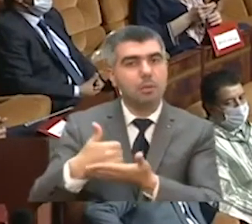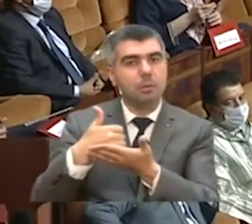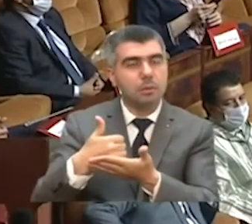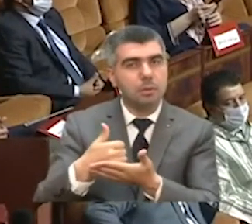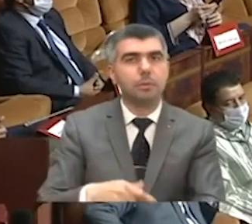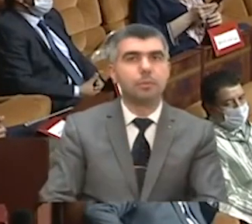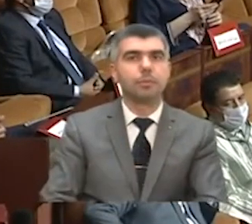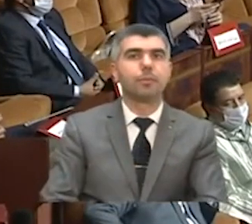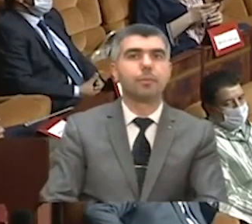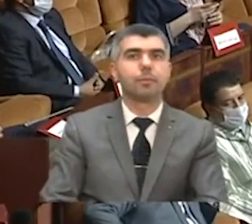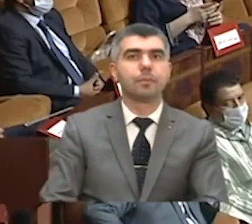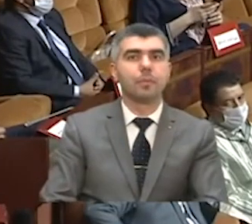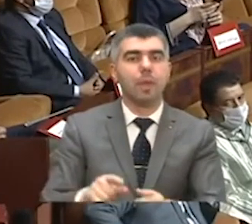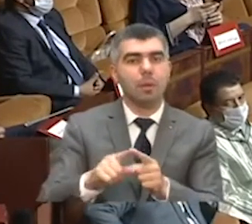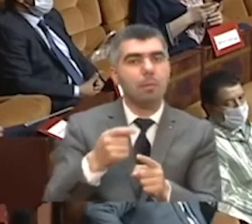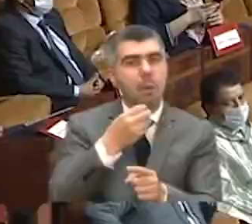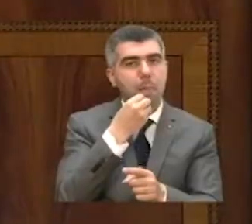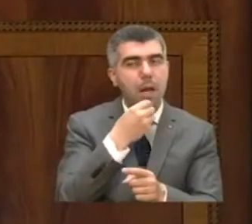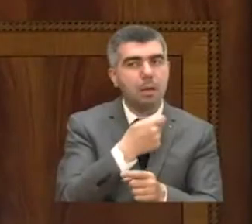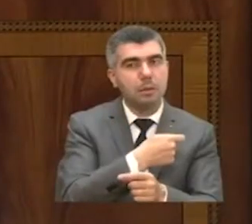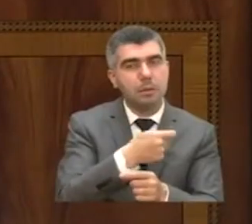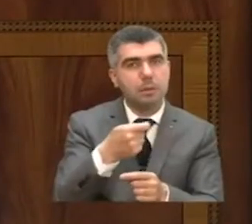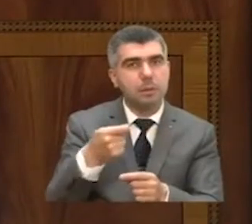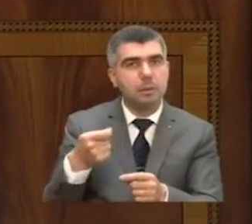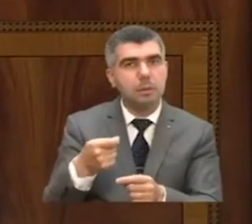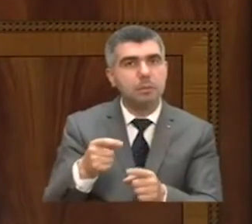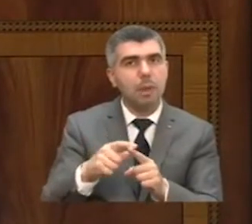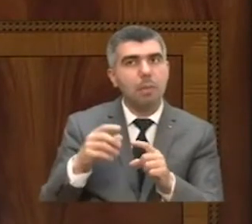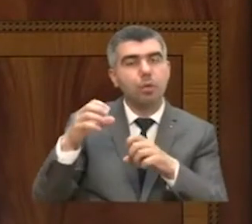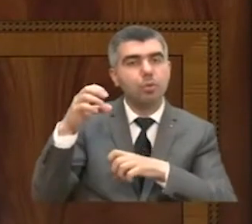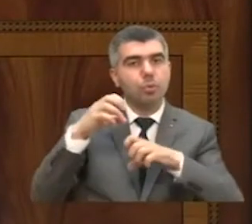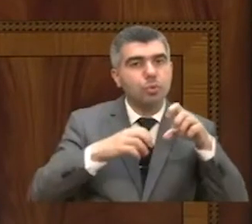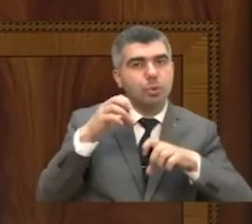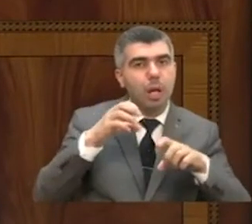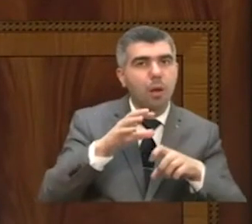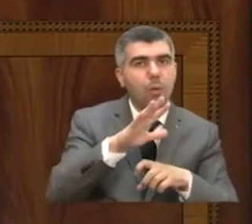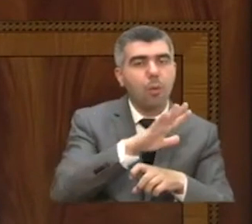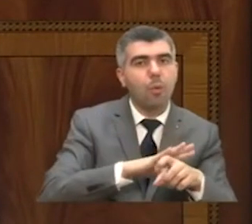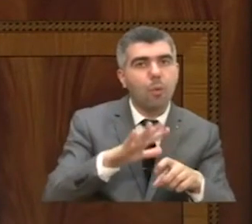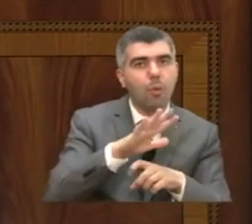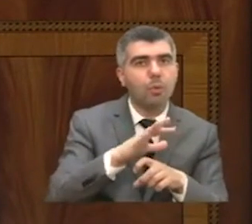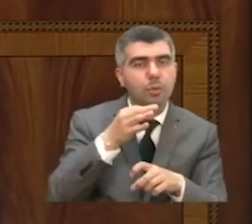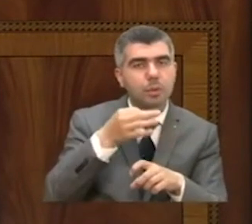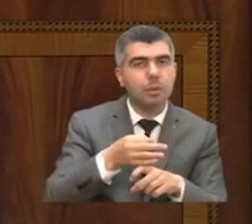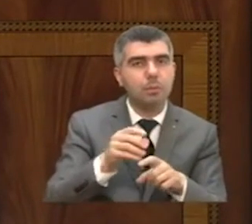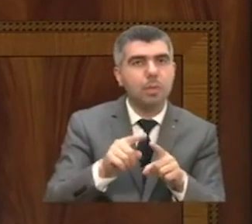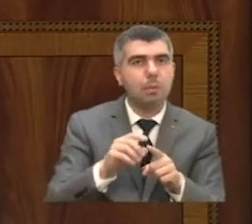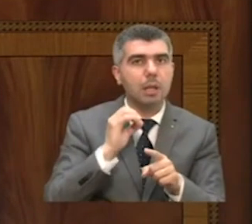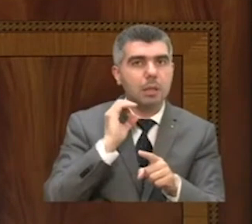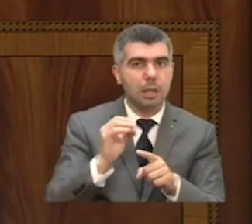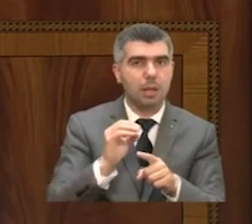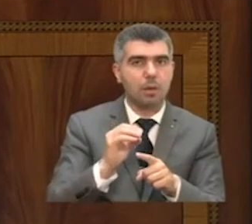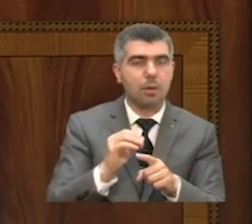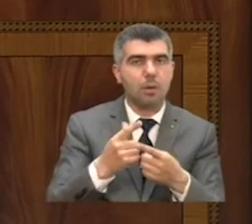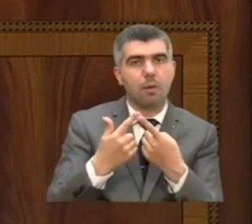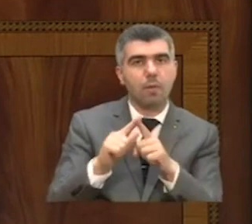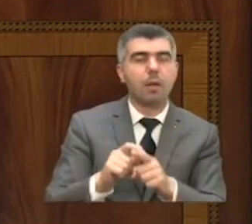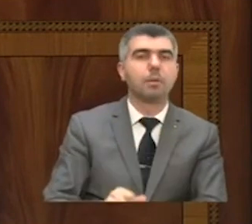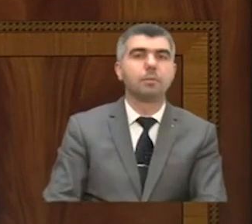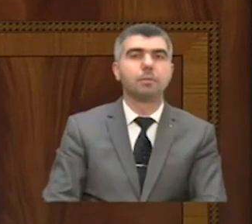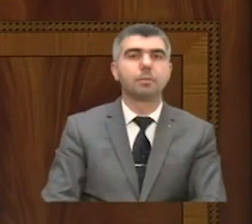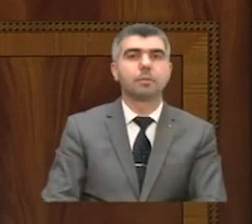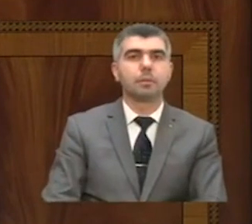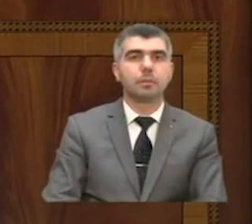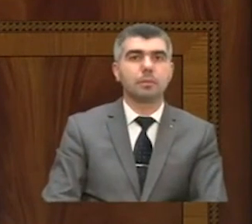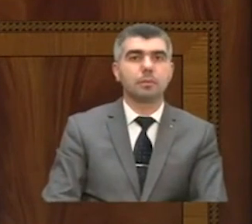ديال الكلاء، بقينا كنفرقوا حتى جات الشتاء حتى لواحد العدد ديال المناطق ولاو زيرو اونليفمون، ما بقاوش كياخذوا الناس.